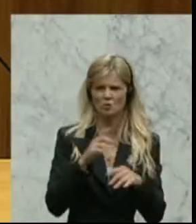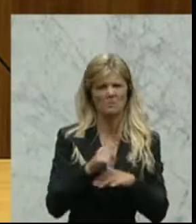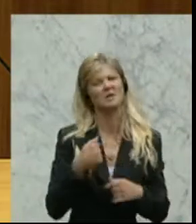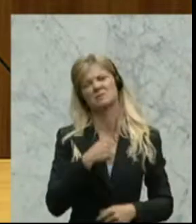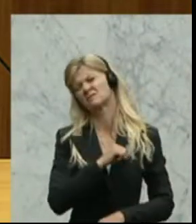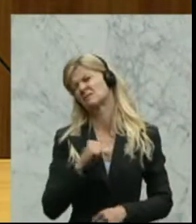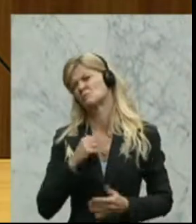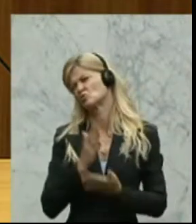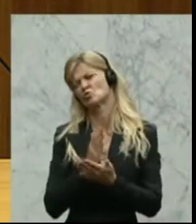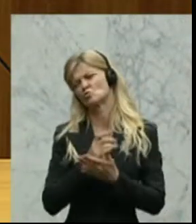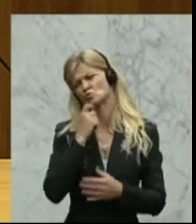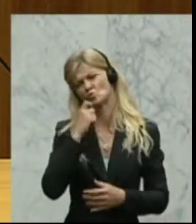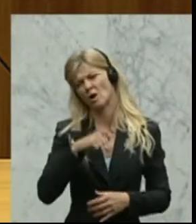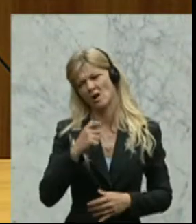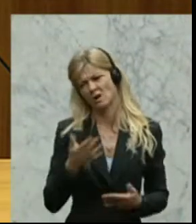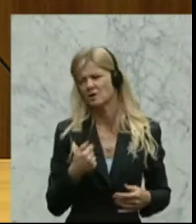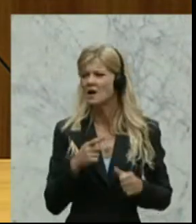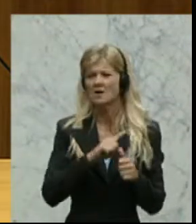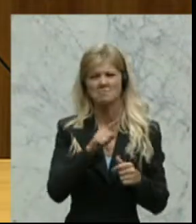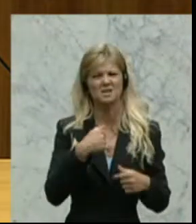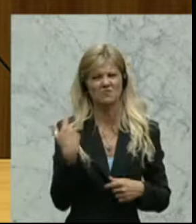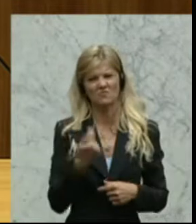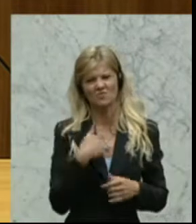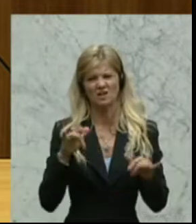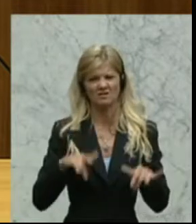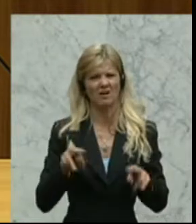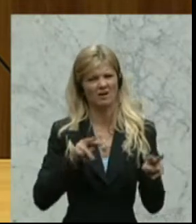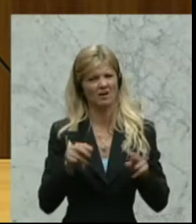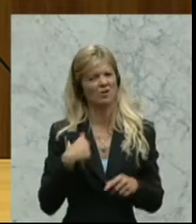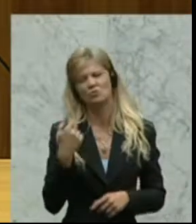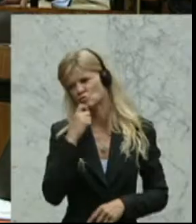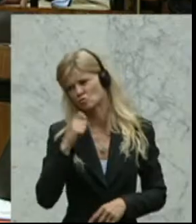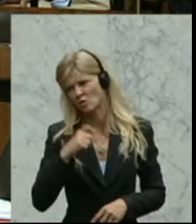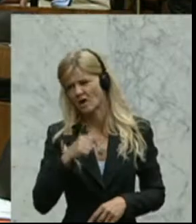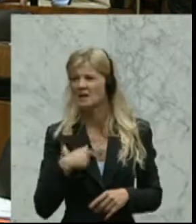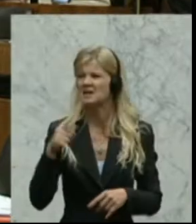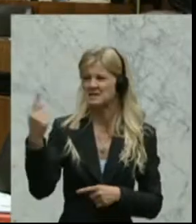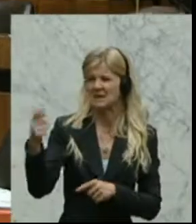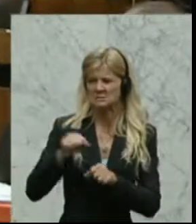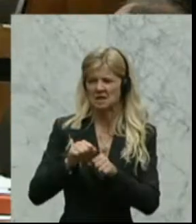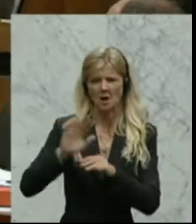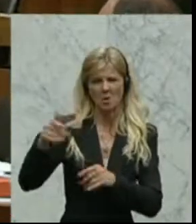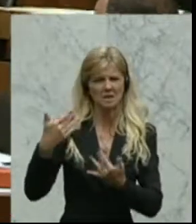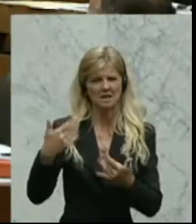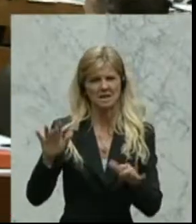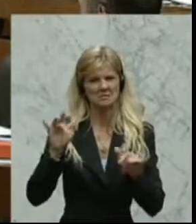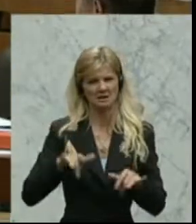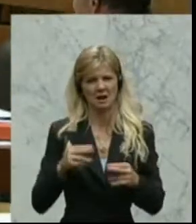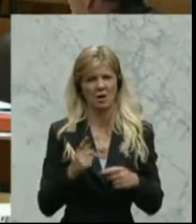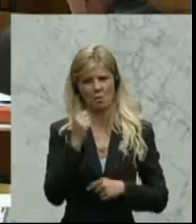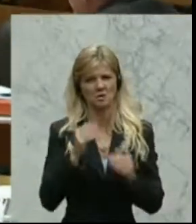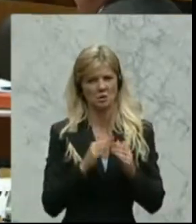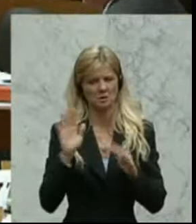sind wir zu alt, Sie wahrscheinlich auch. Sie werden dann diesem hohen Haus wahrscheinlich auch nicht mehr angehören. Oder wollen Sie, oder?